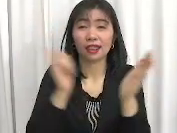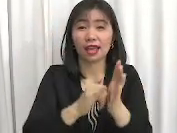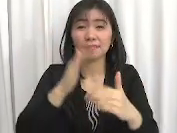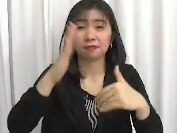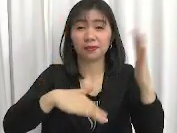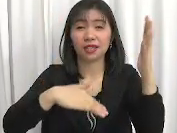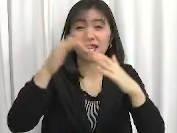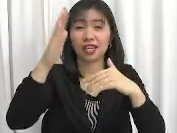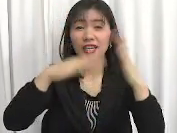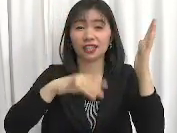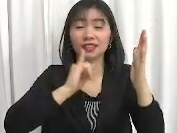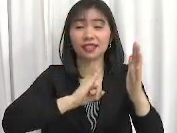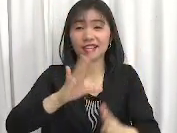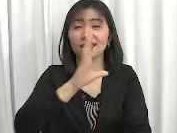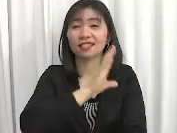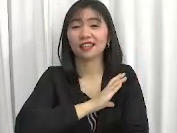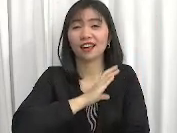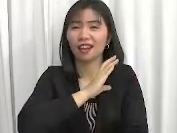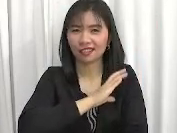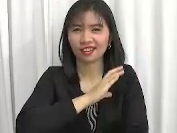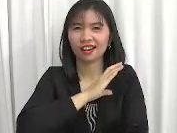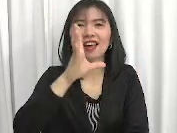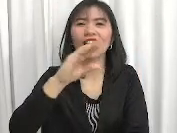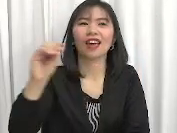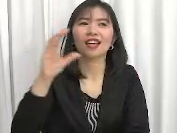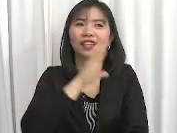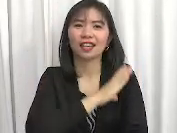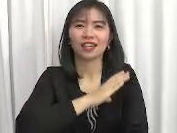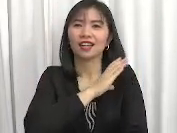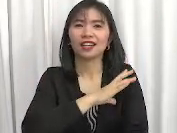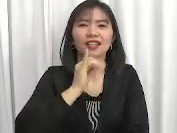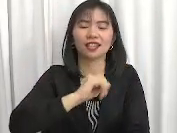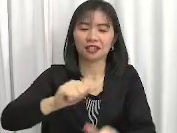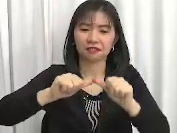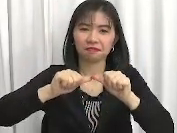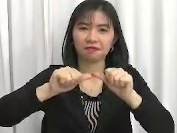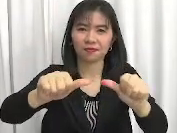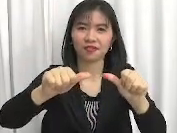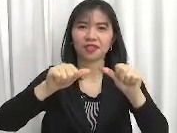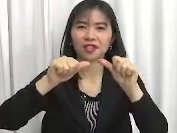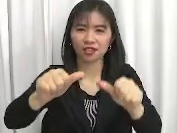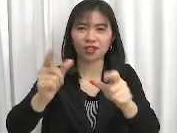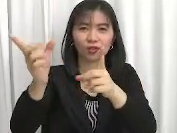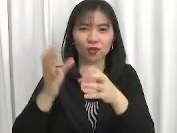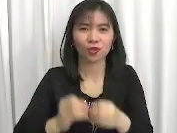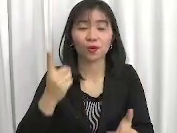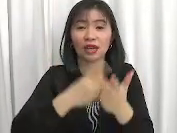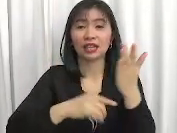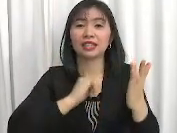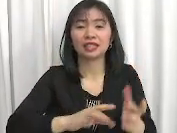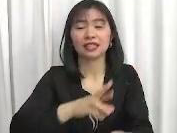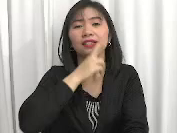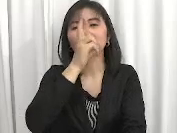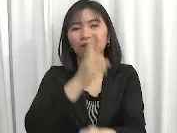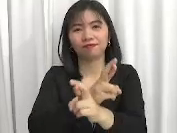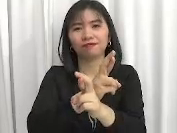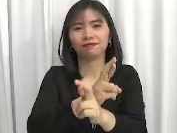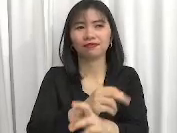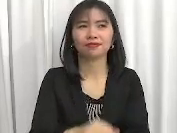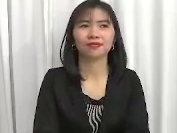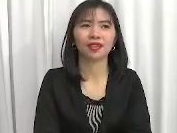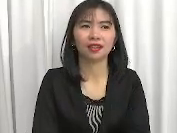up is character. Amen. And character is continuously doing what is